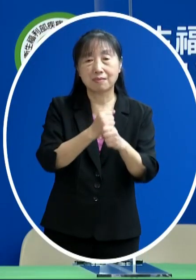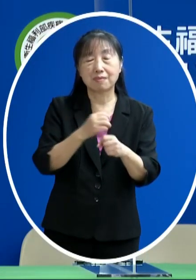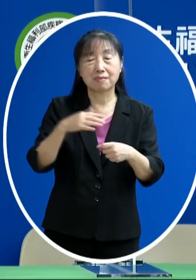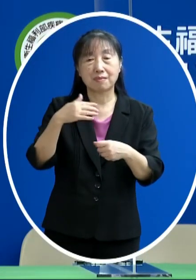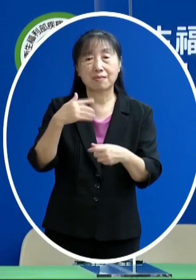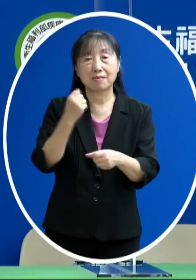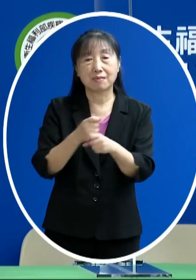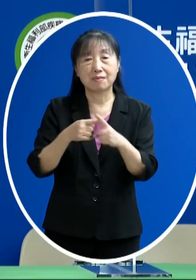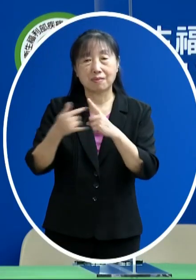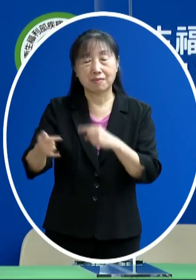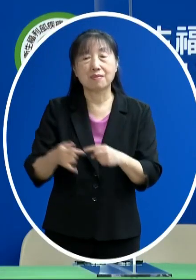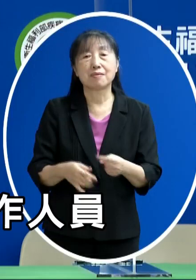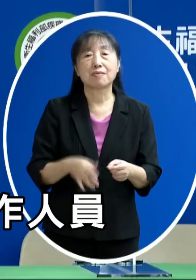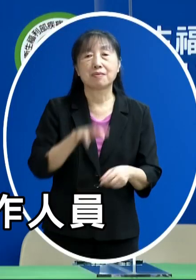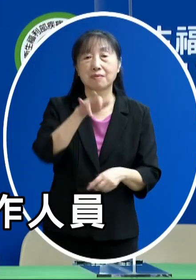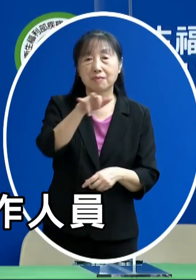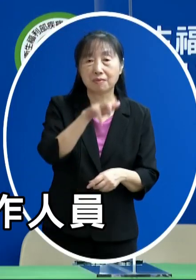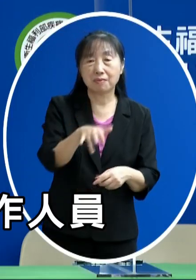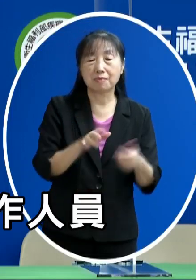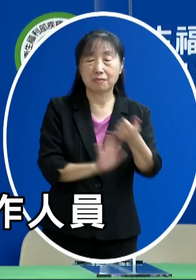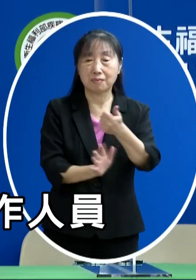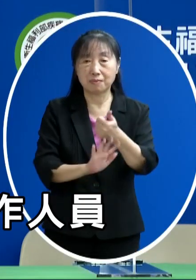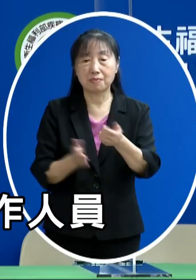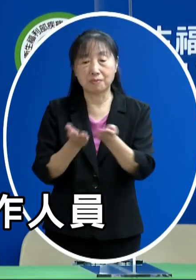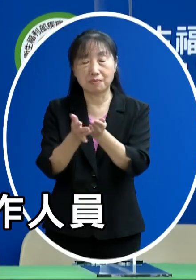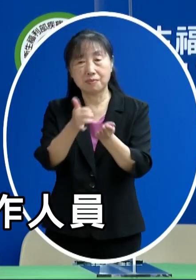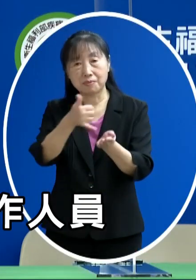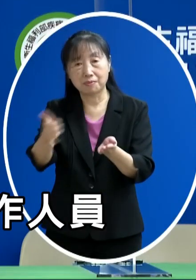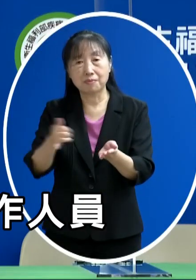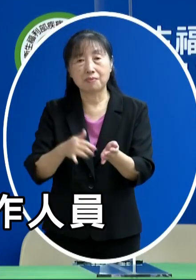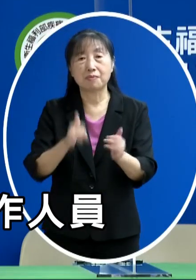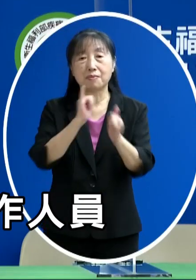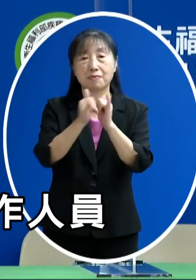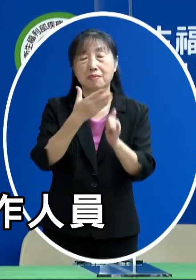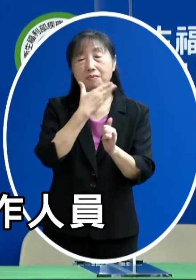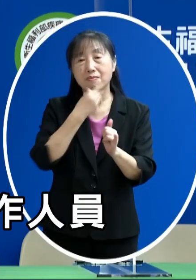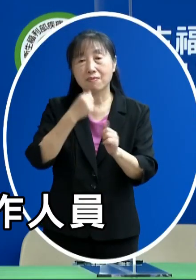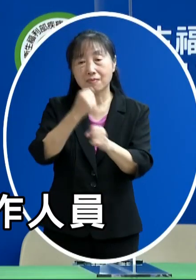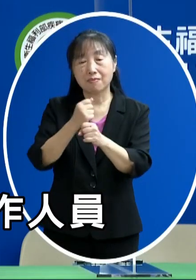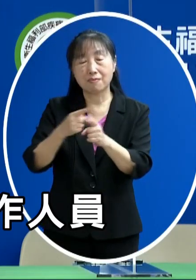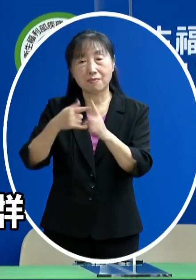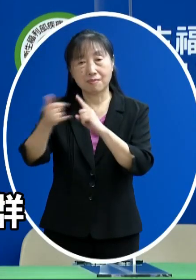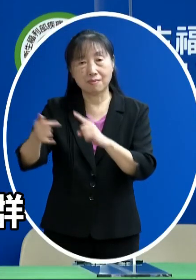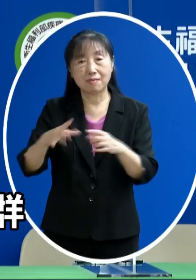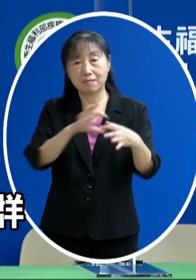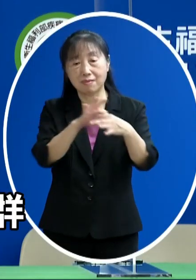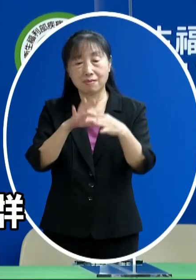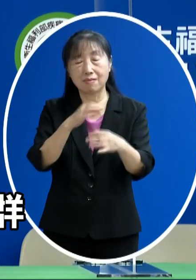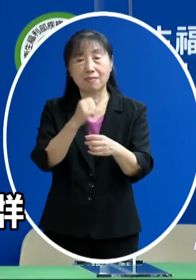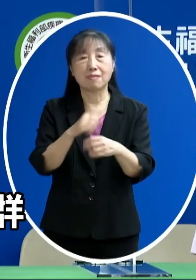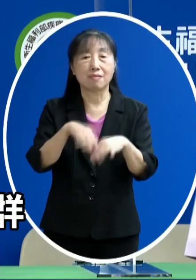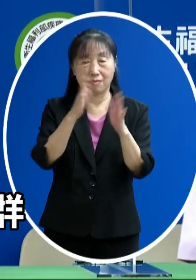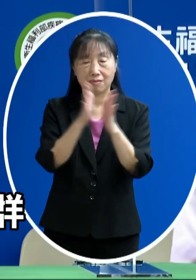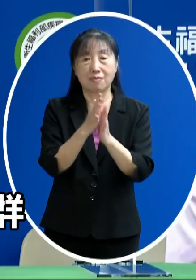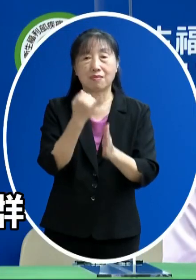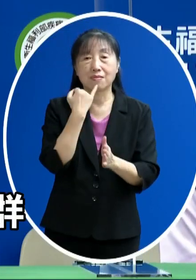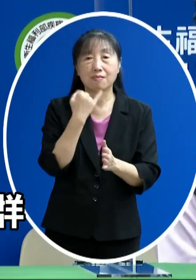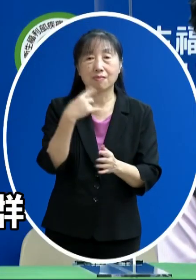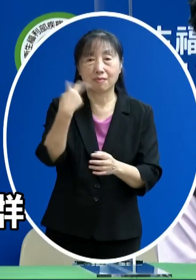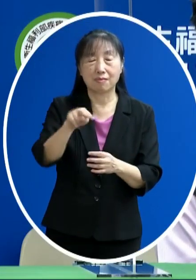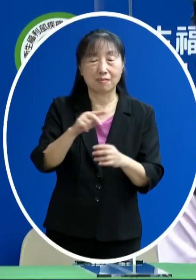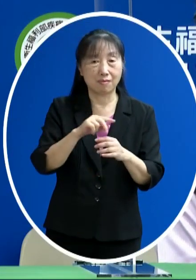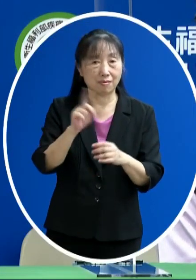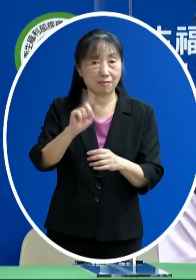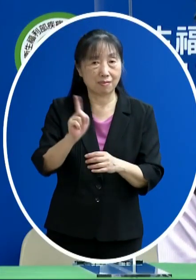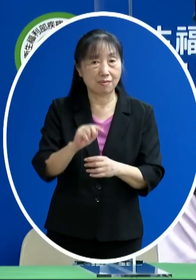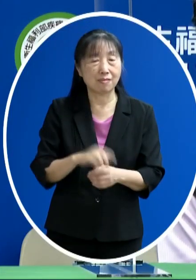空机组员、船员，那机构与社福照护系统相关工作人员，那另外还有一个大的族